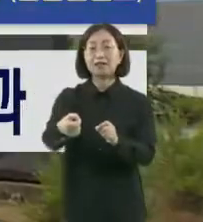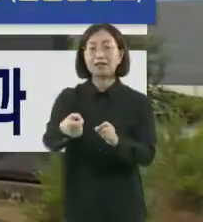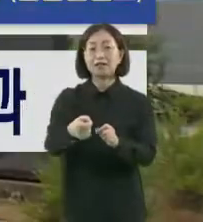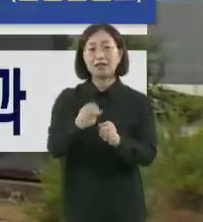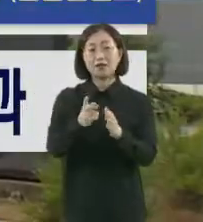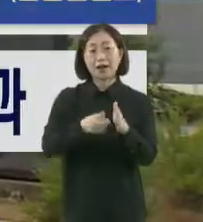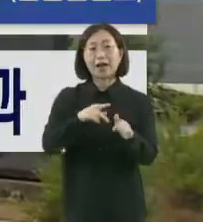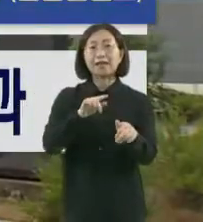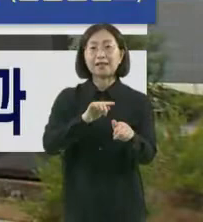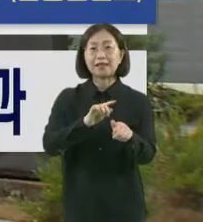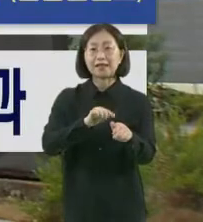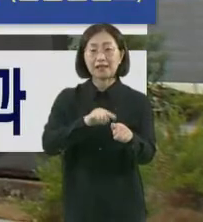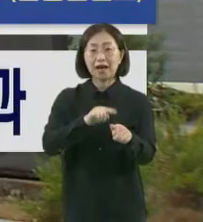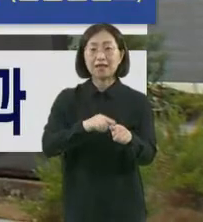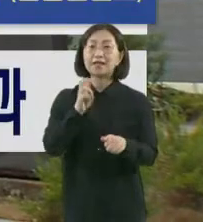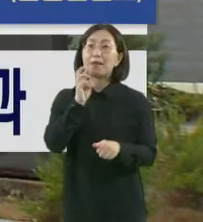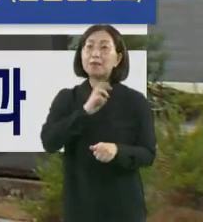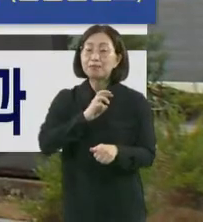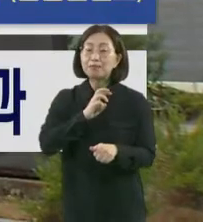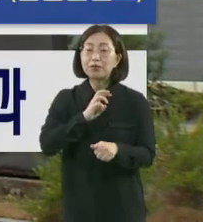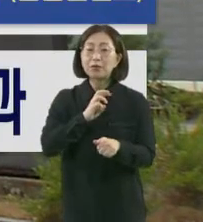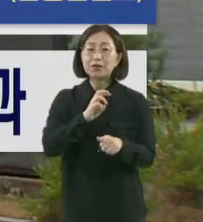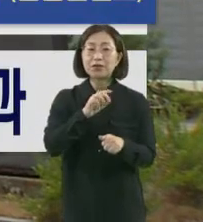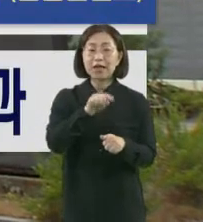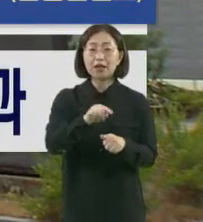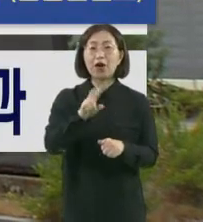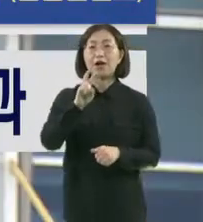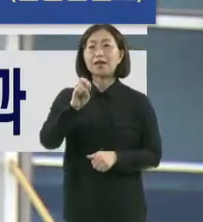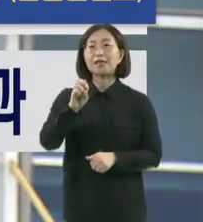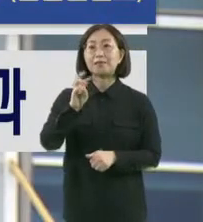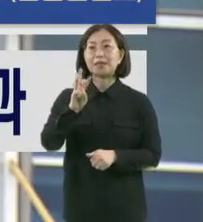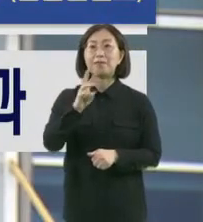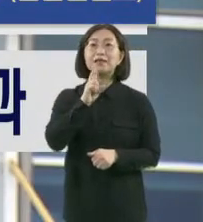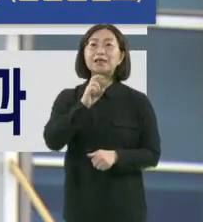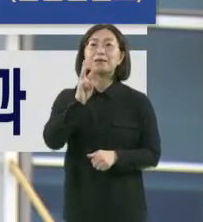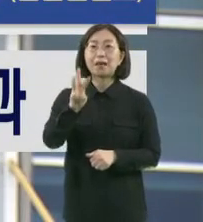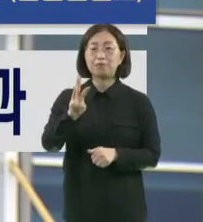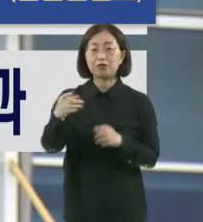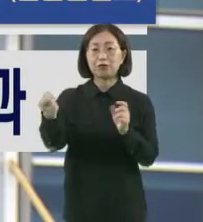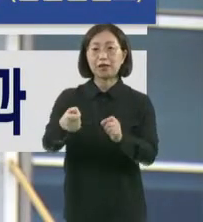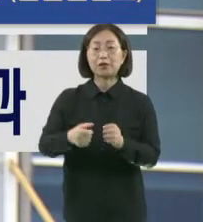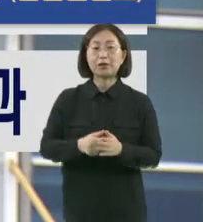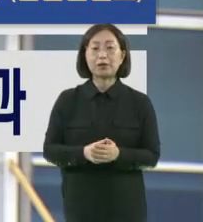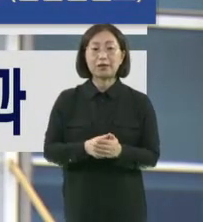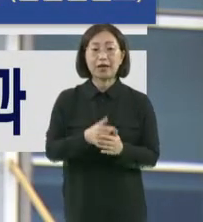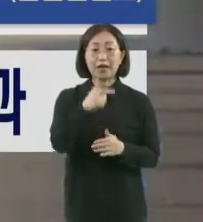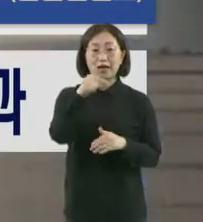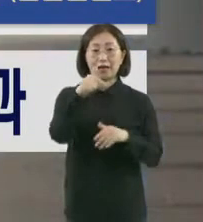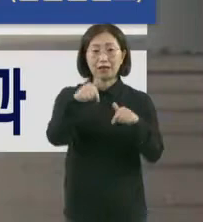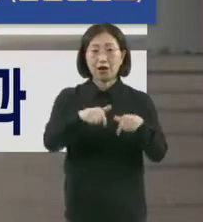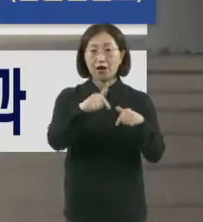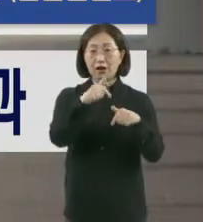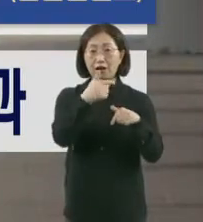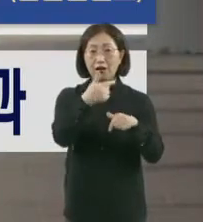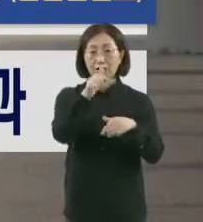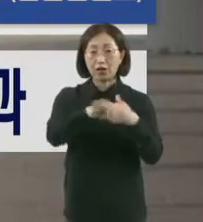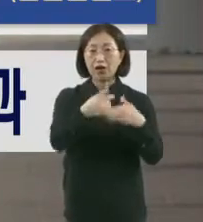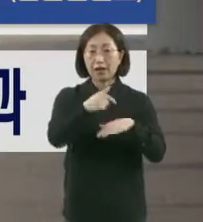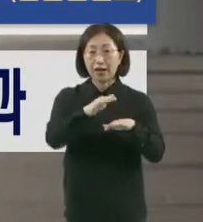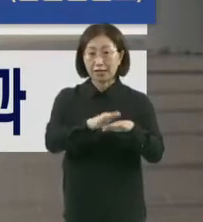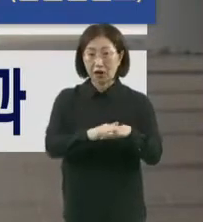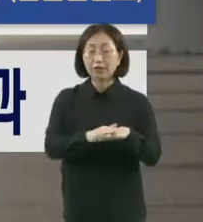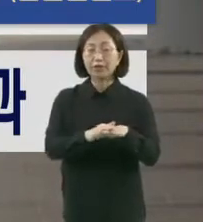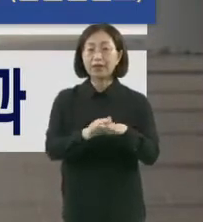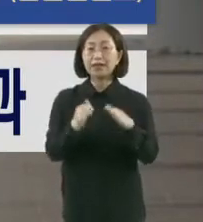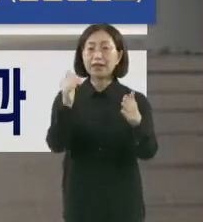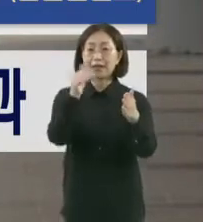열차 운행 시간은 30분에서 23분으로 단축됩니다. 이와 함께 서대전역이 종점인 서울 용산발